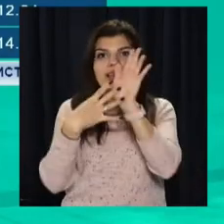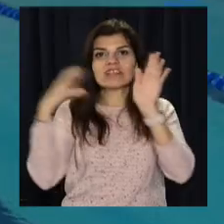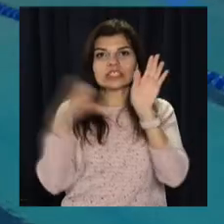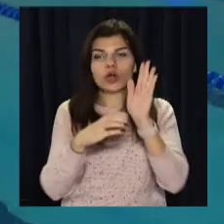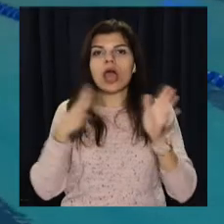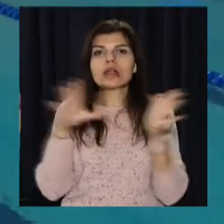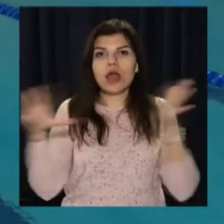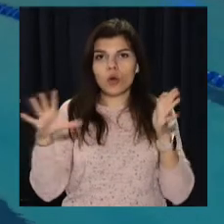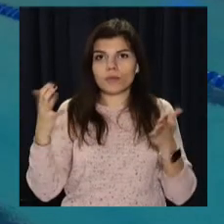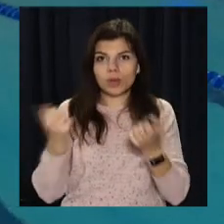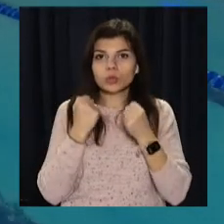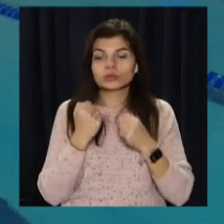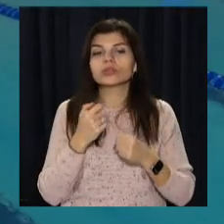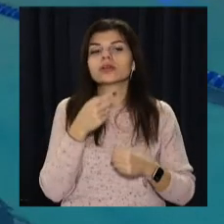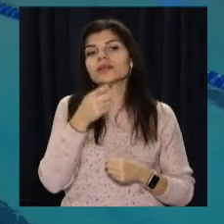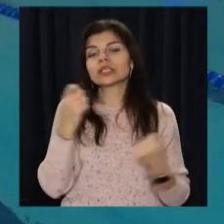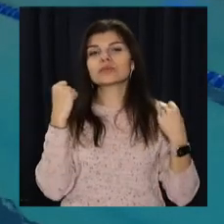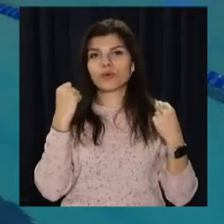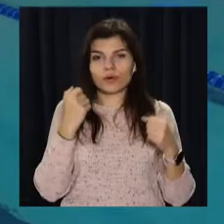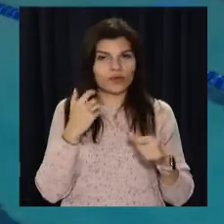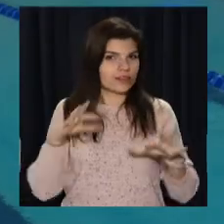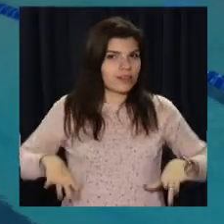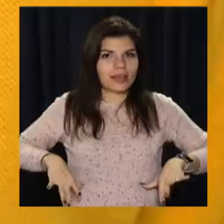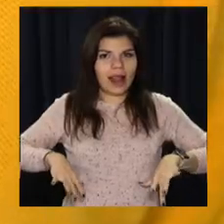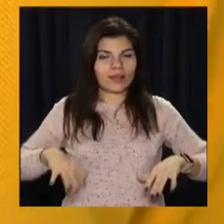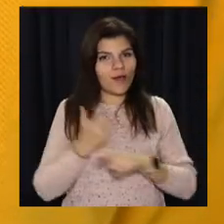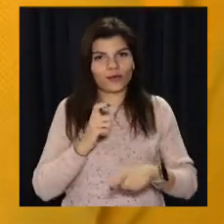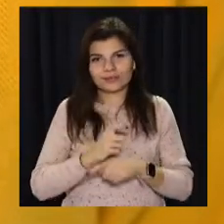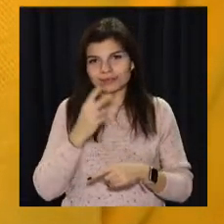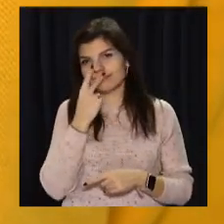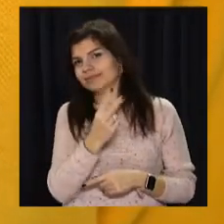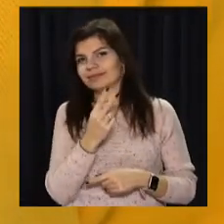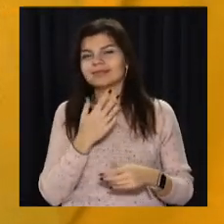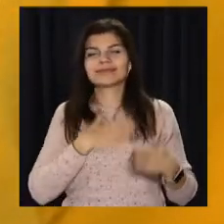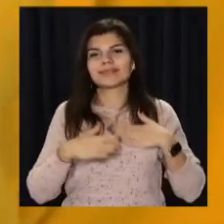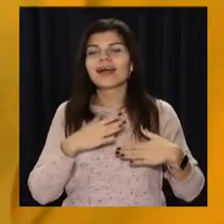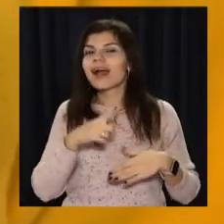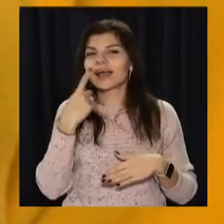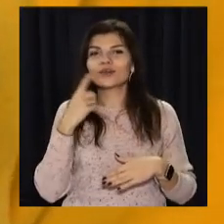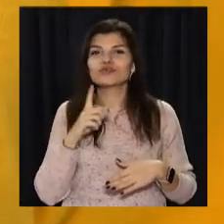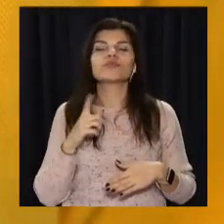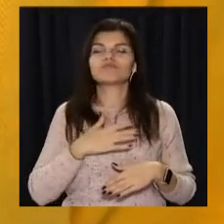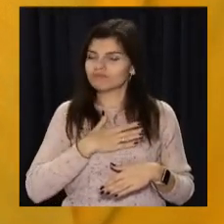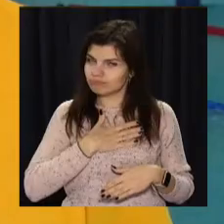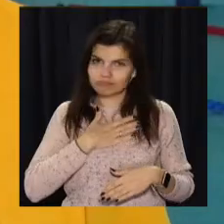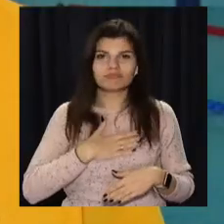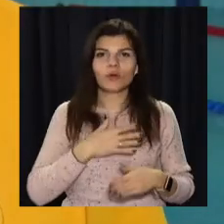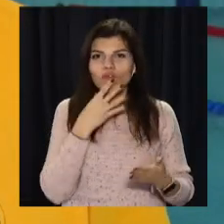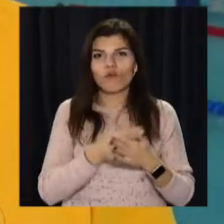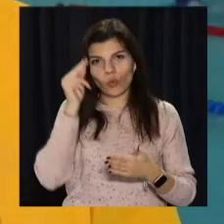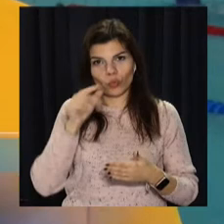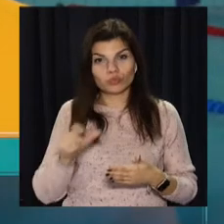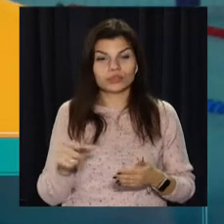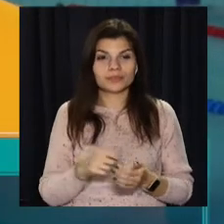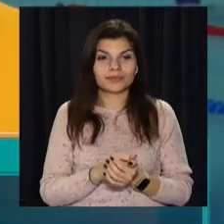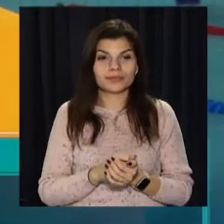секунд. Більше за спортсмена радів успіху тренер Олександр Кулик. Наставник каже, пишається своїм учням. Задикувався,